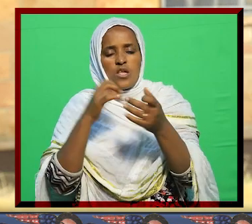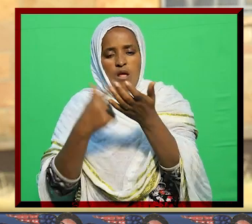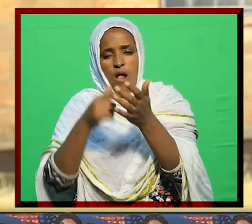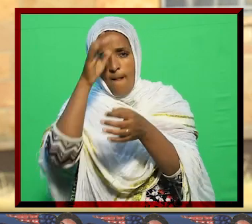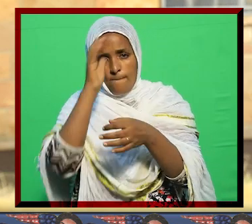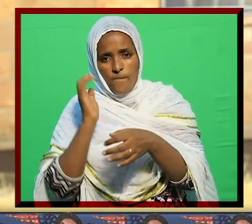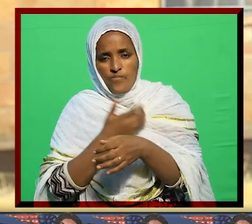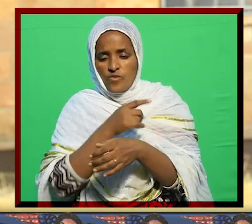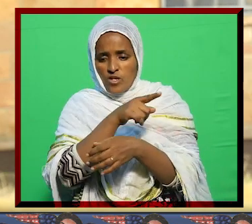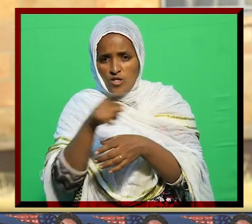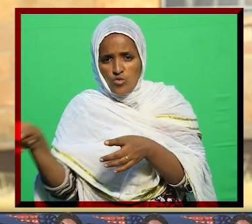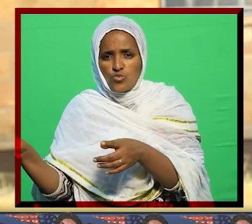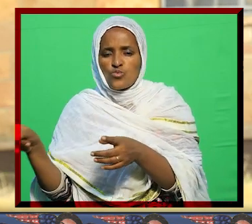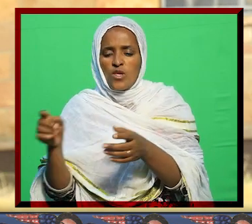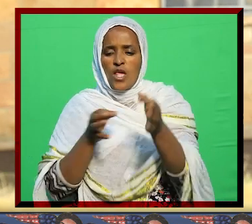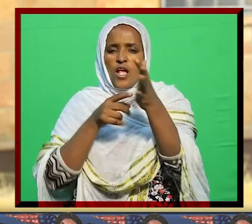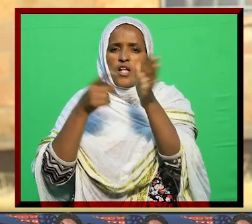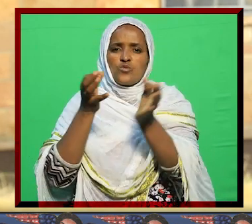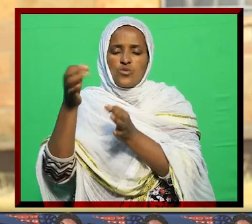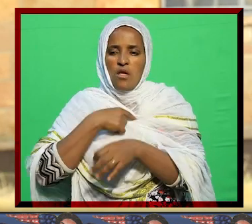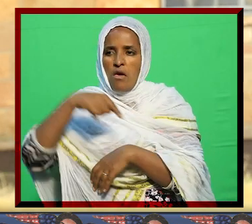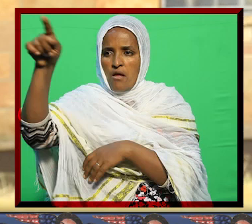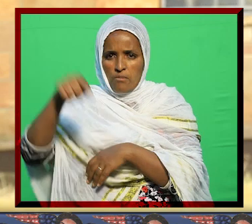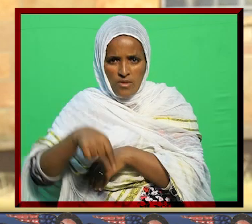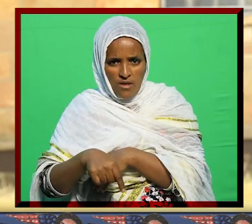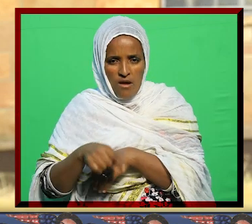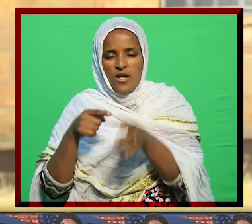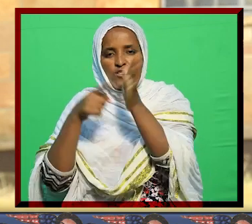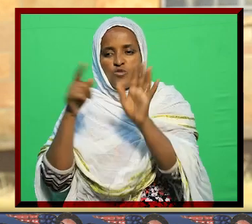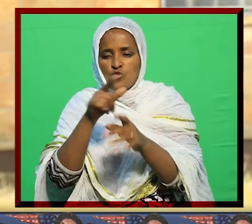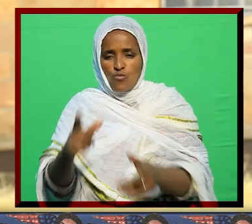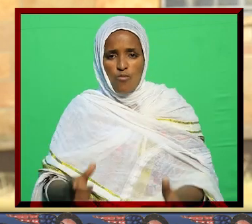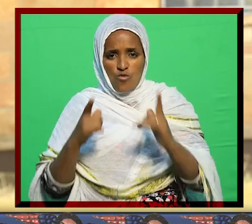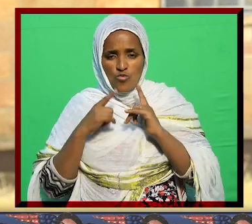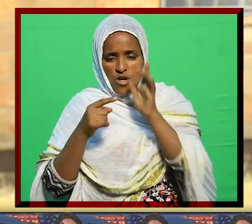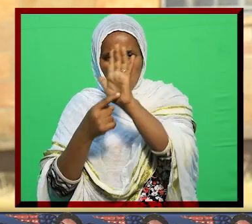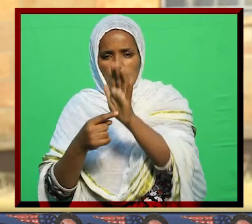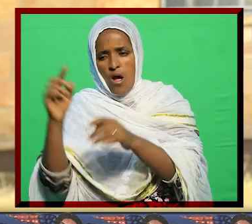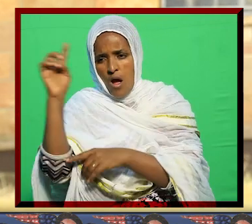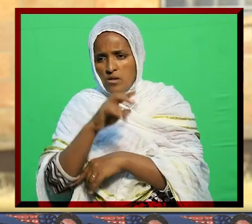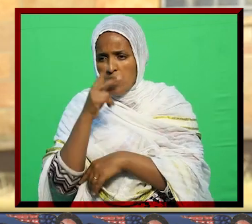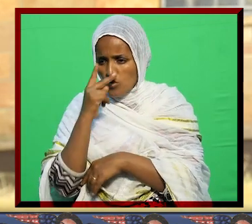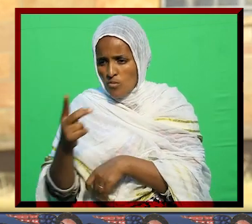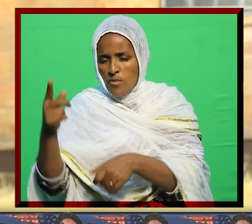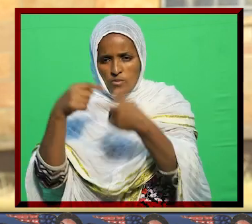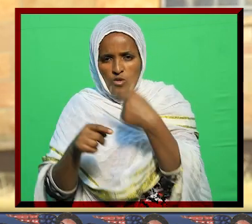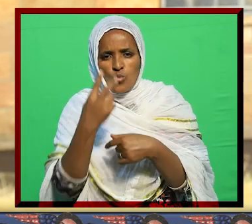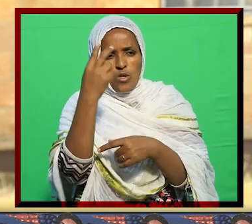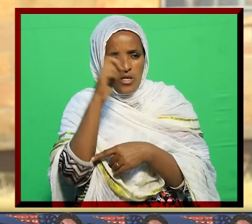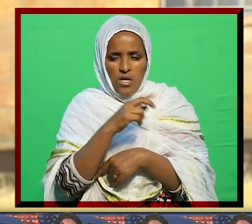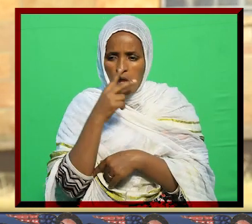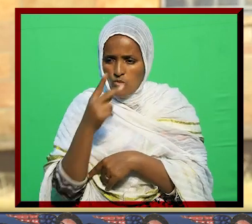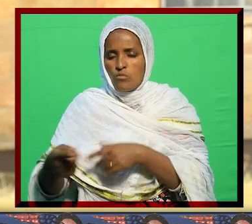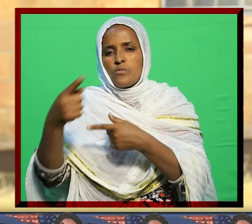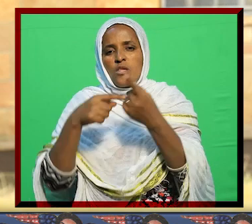ያ አባቶቻችን እነሱ በምንና የገለጹት እኛ በደርሰው መልስ እንገልጸዋለን። እነሱ በኑሮ የገለጹት እኛ ደግሞ አንድ ቀን አይቶ በመምጣት ሁለት ቀን አይቶ